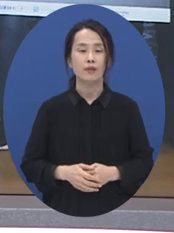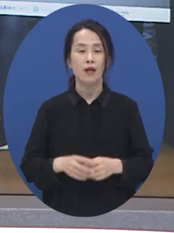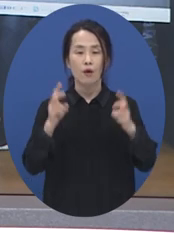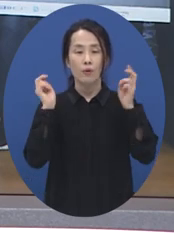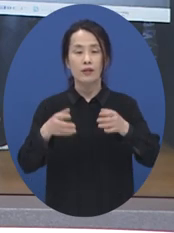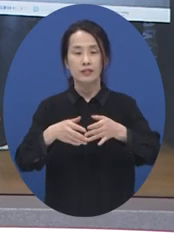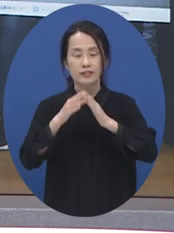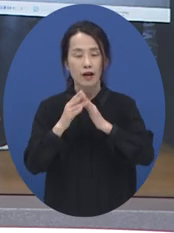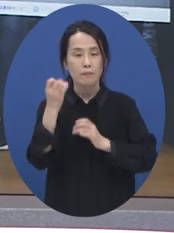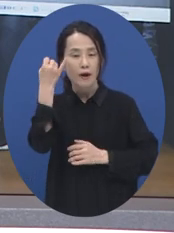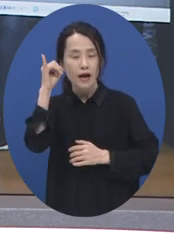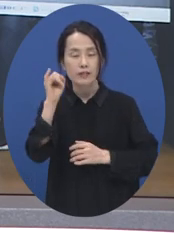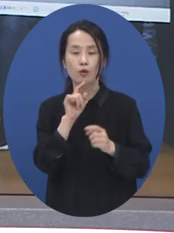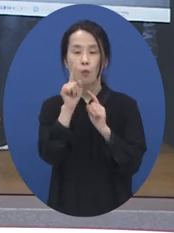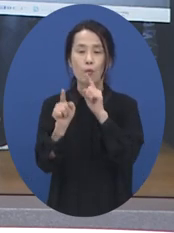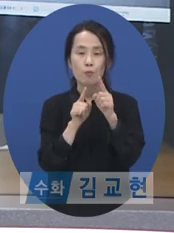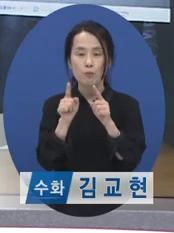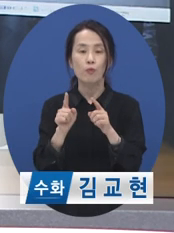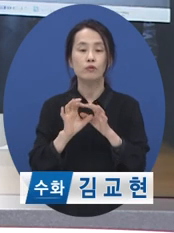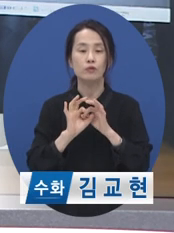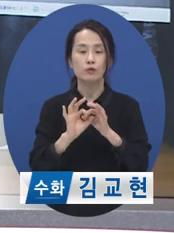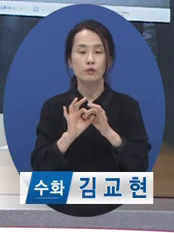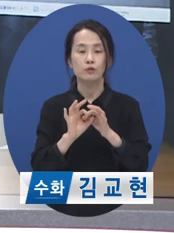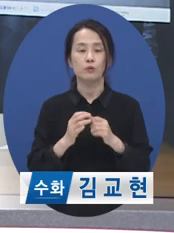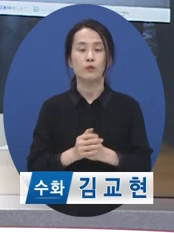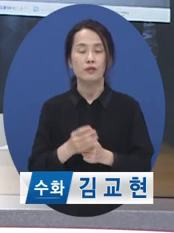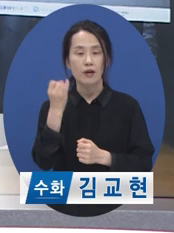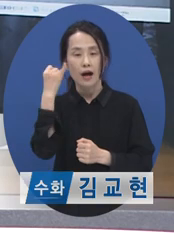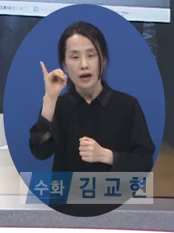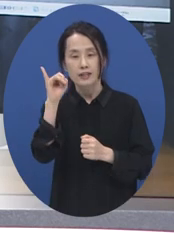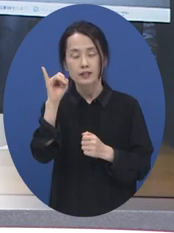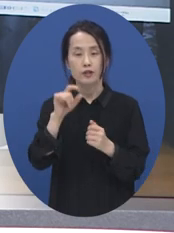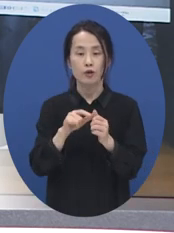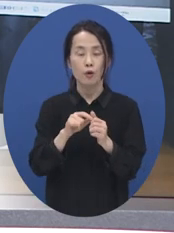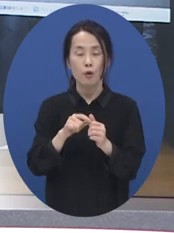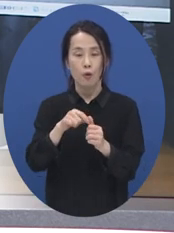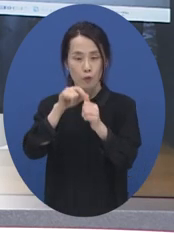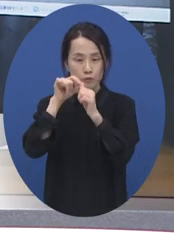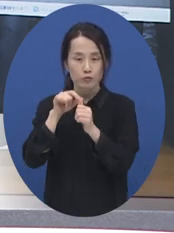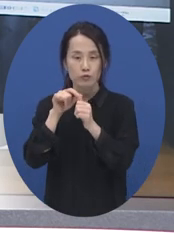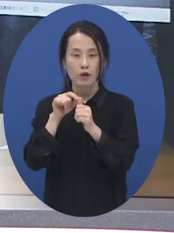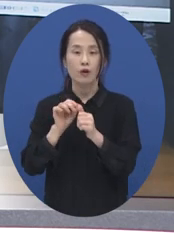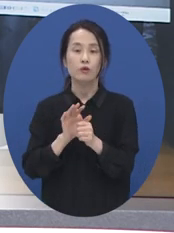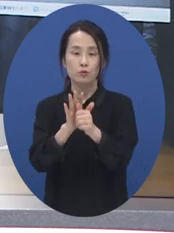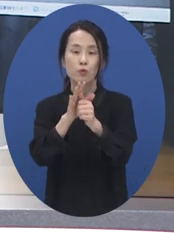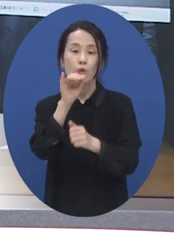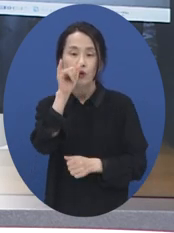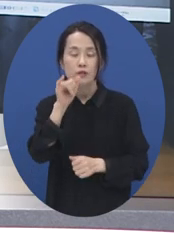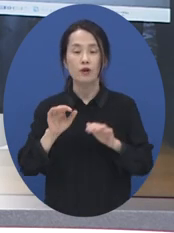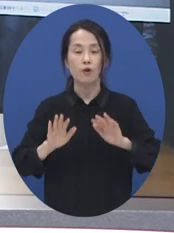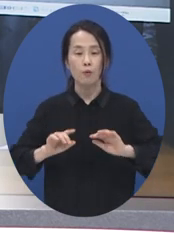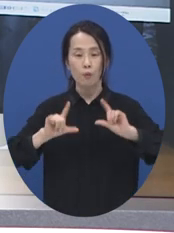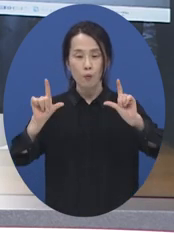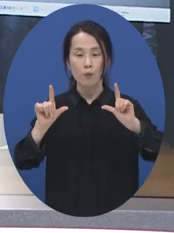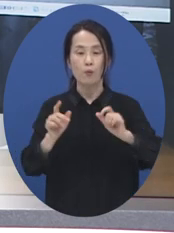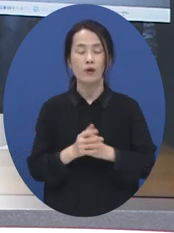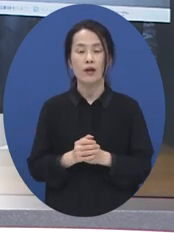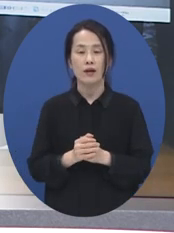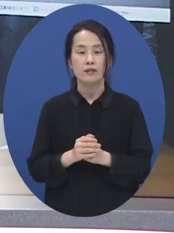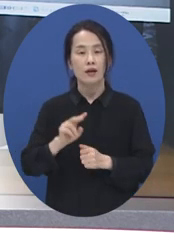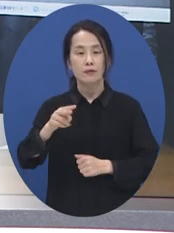경기도는 창업 아이디어 공모를 통해 창업 기업을 발굴하고 지원하고 있는데요. 올해 진행된 창업